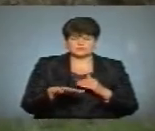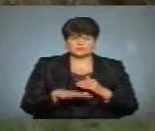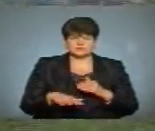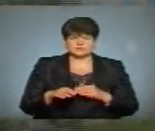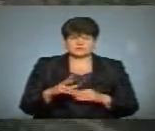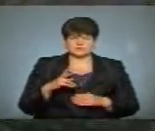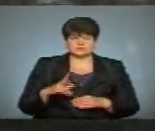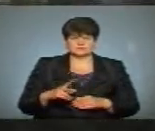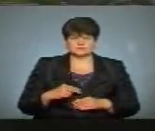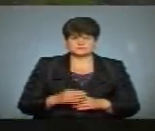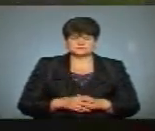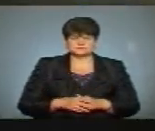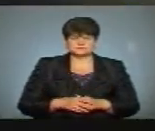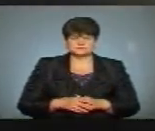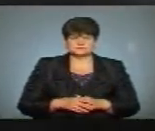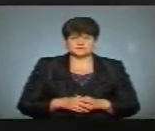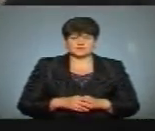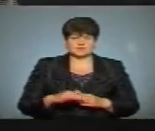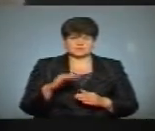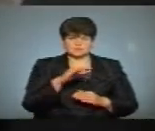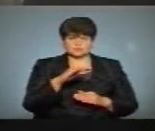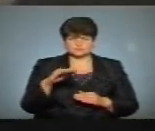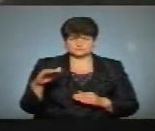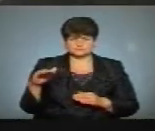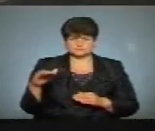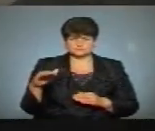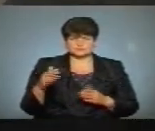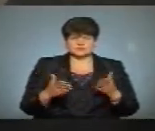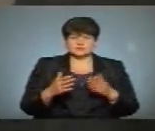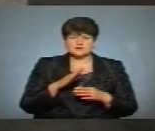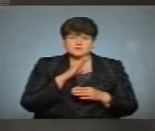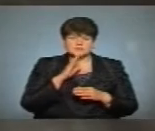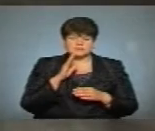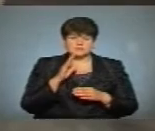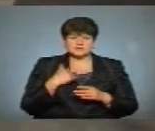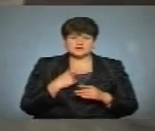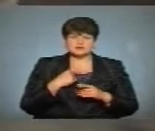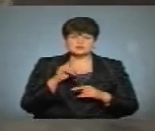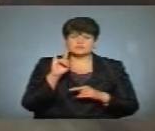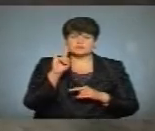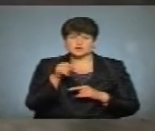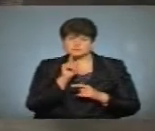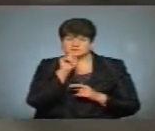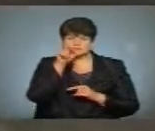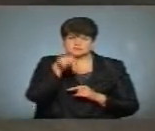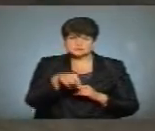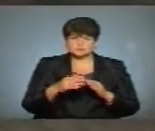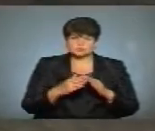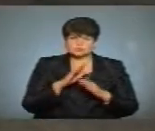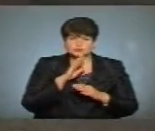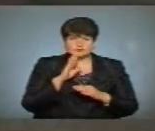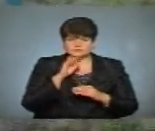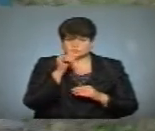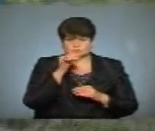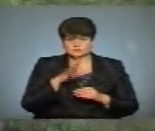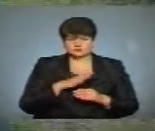Гой. Майже було, бо був рівень тут. Але мама якраз, ми через вікно прилізли додому до мами, бо інакше неможливо було